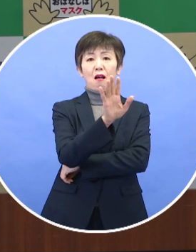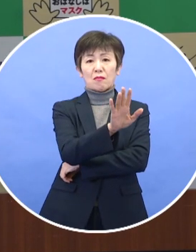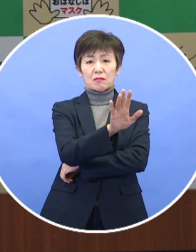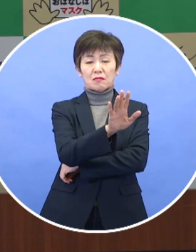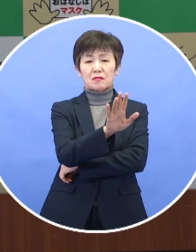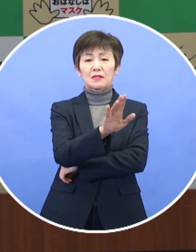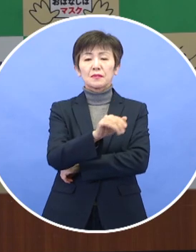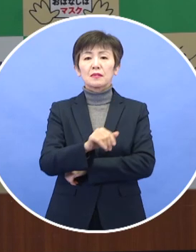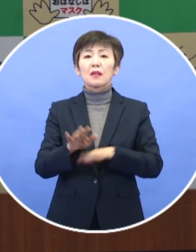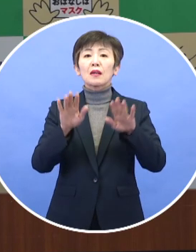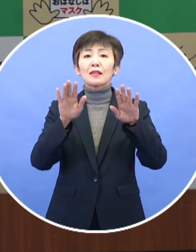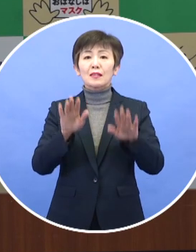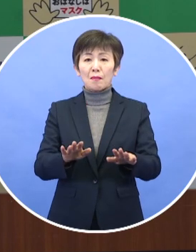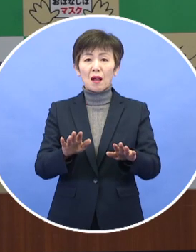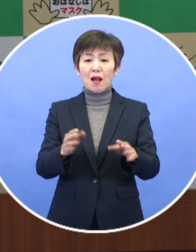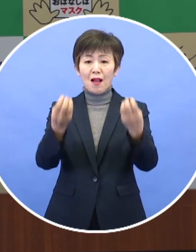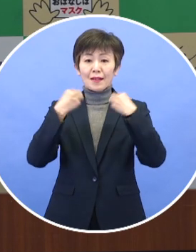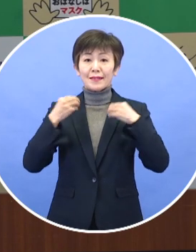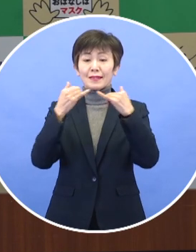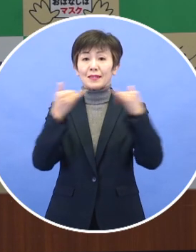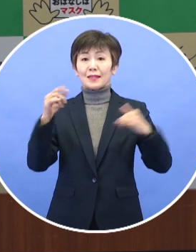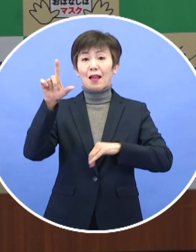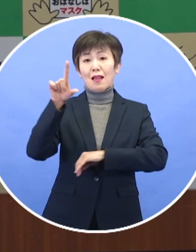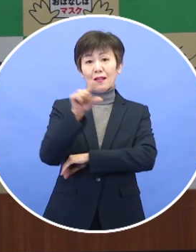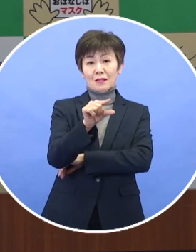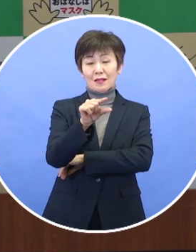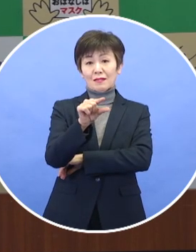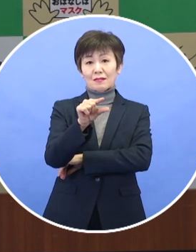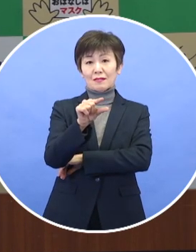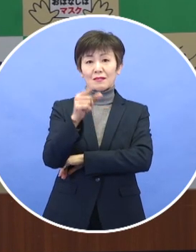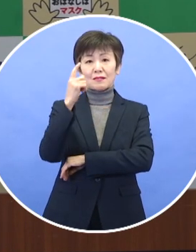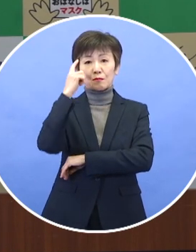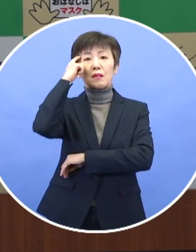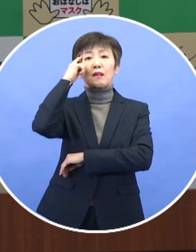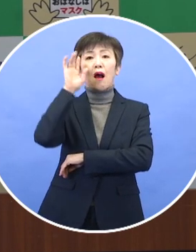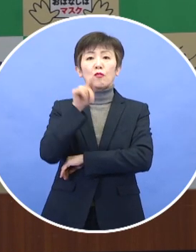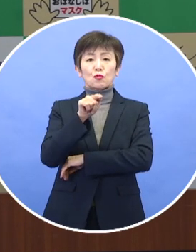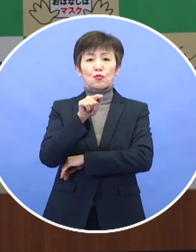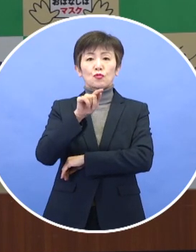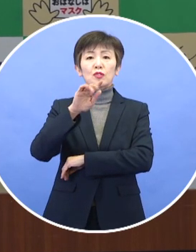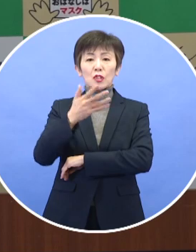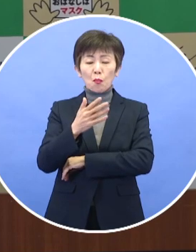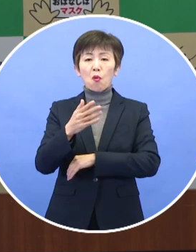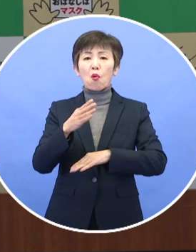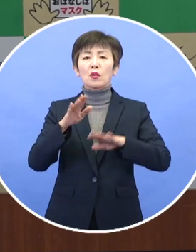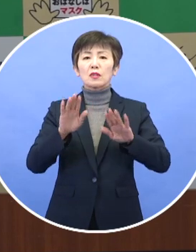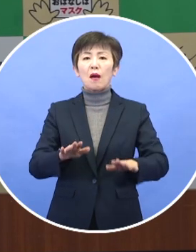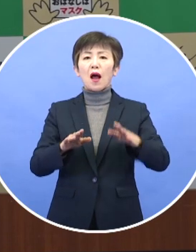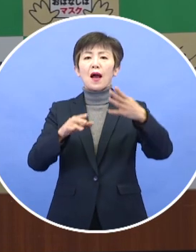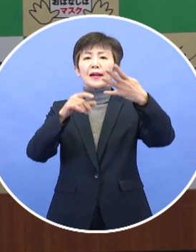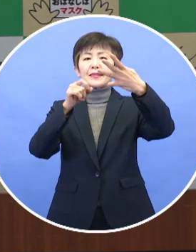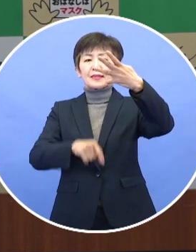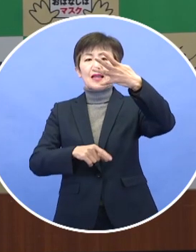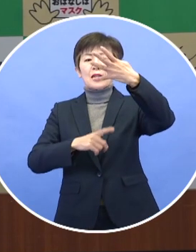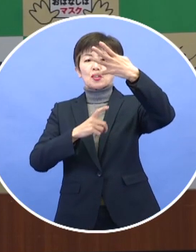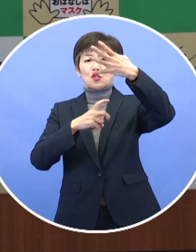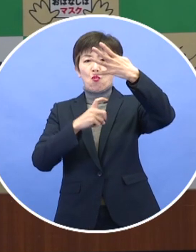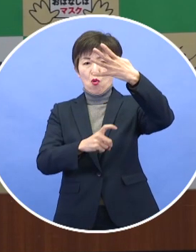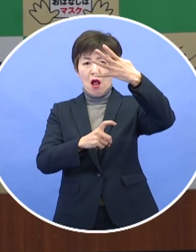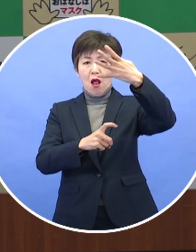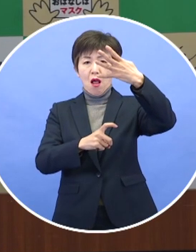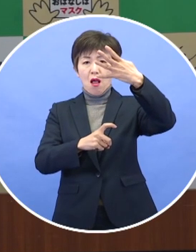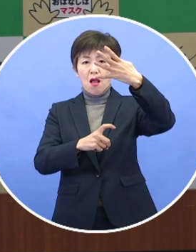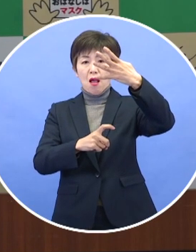少し感染が減っているように見えますけれども、福井県内では4月10日、おおむねこれから3週間ということですけれ